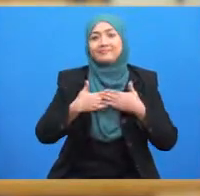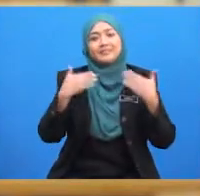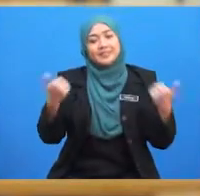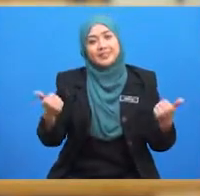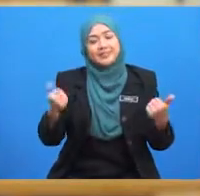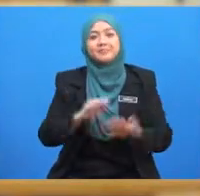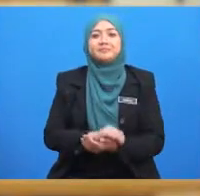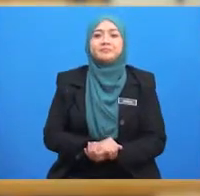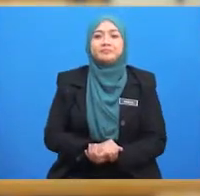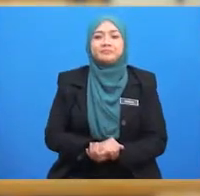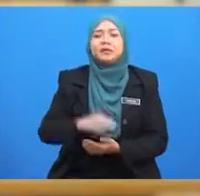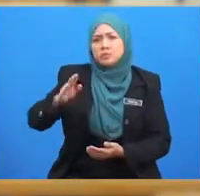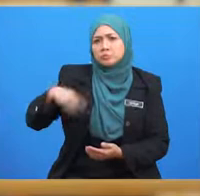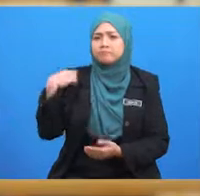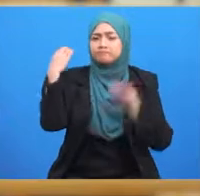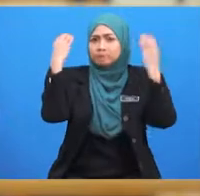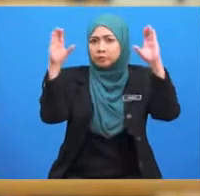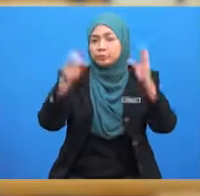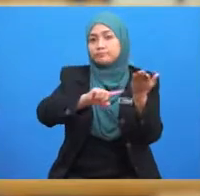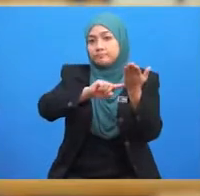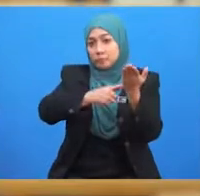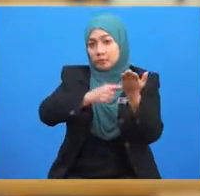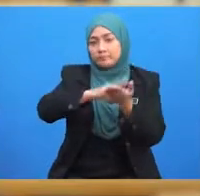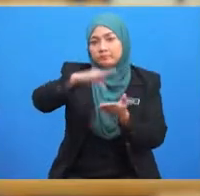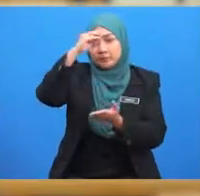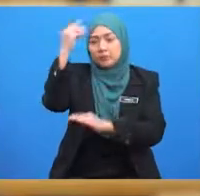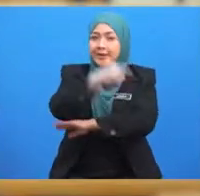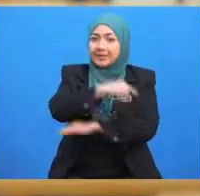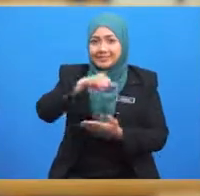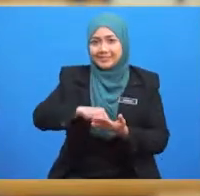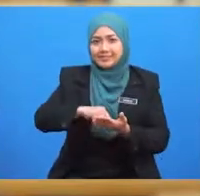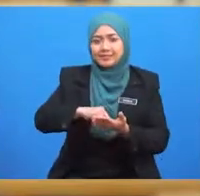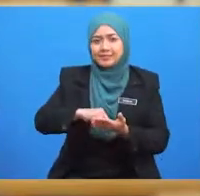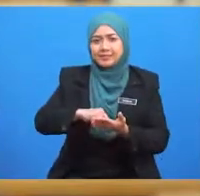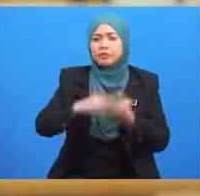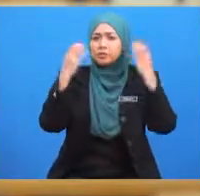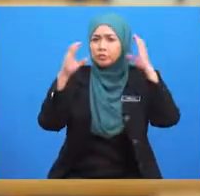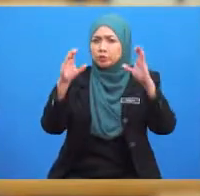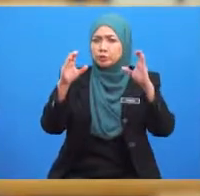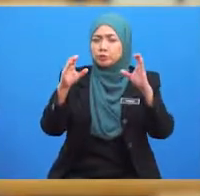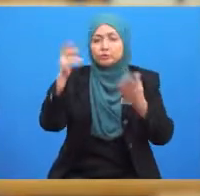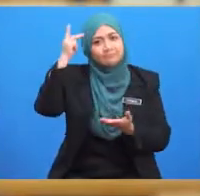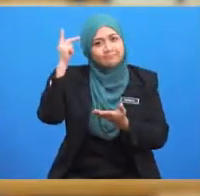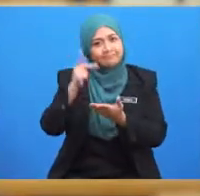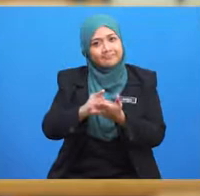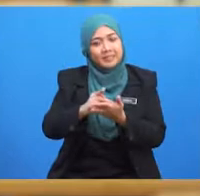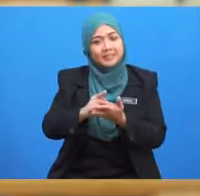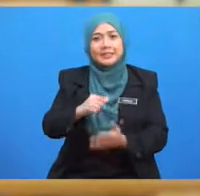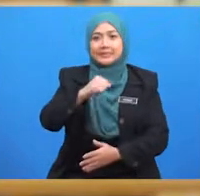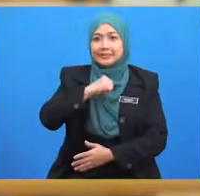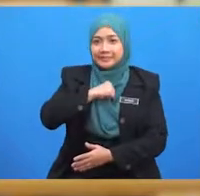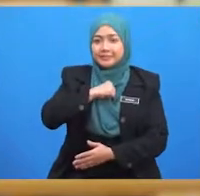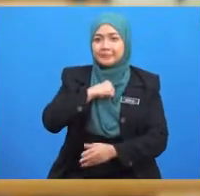sejahtera sebelum chegou memulihkan pembelajaran hari ini diizinkan chegou memperkenalkan diri